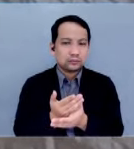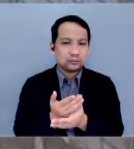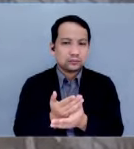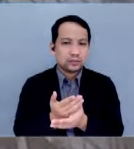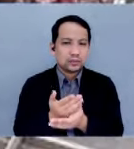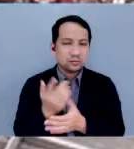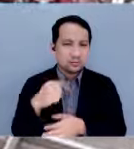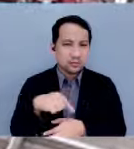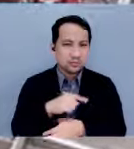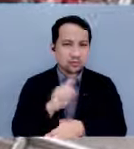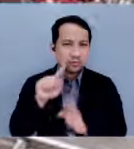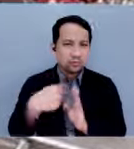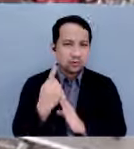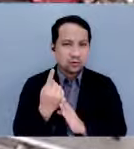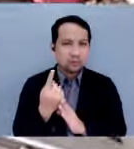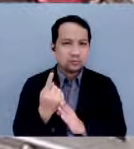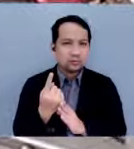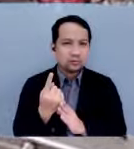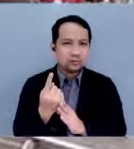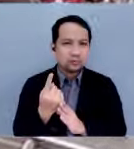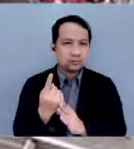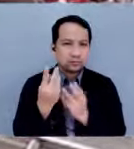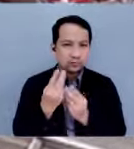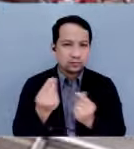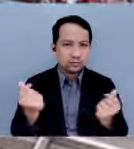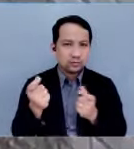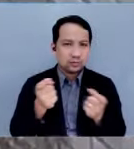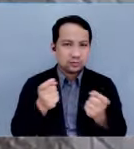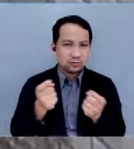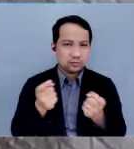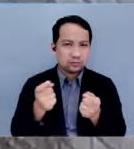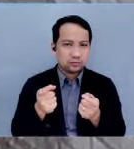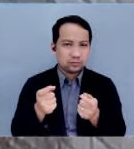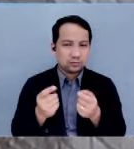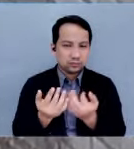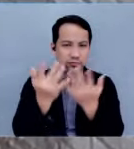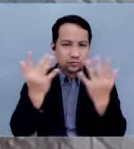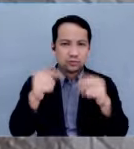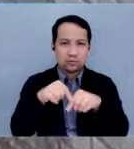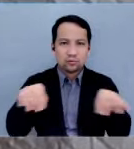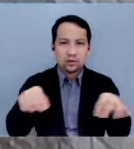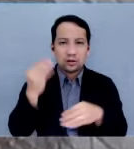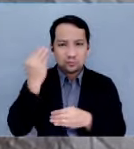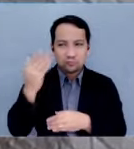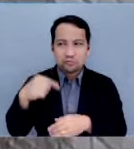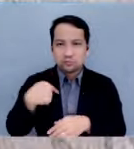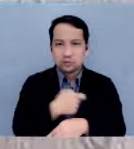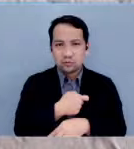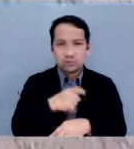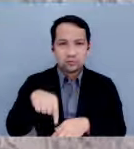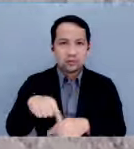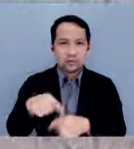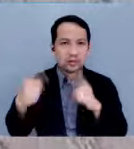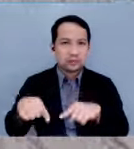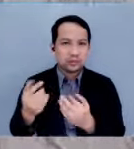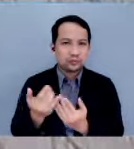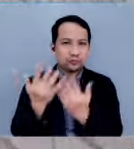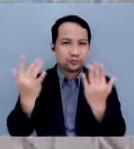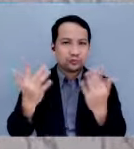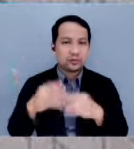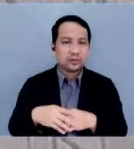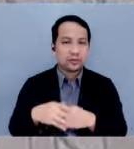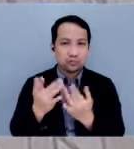Tumigil din ng halos isang oras bago idineklarang under control ang sunog. Wala namang naiulat na nasaktan sa insidente. Iniimbestigahan